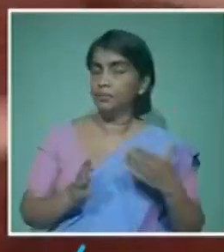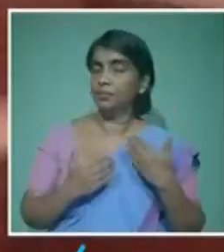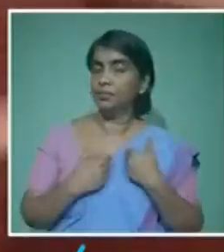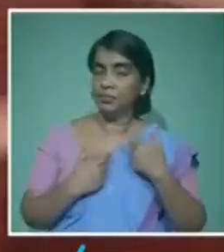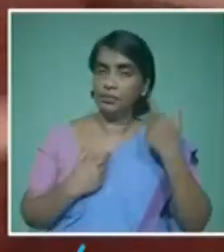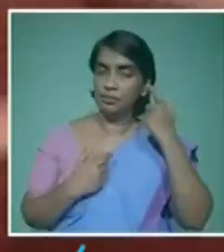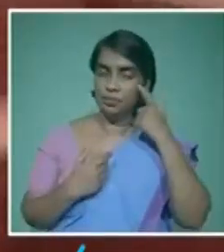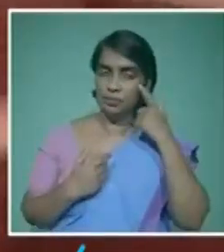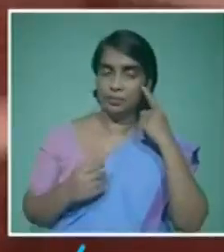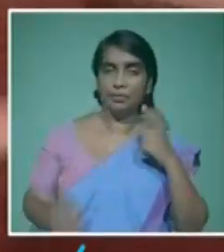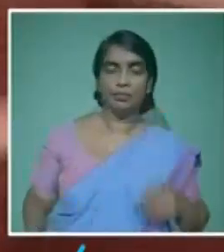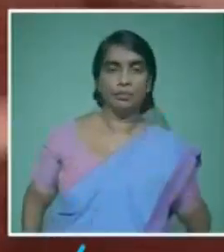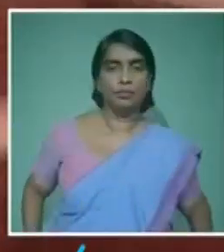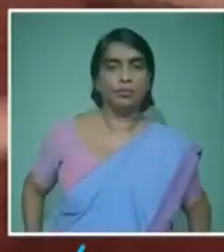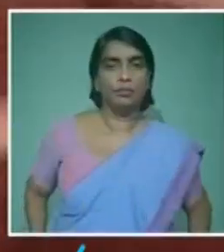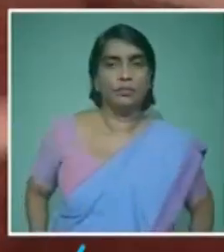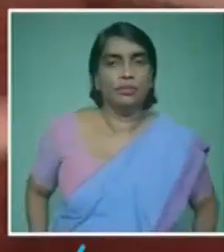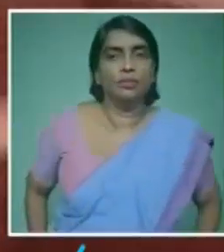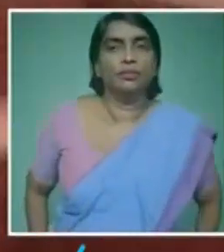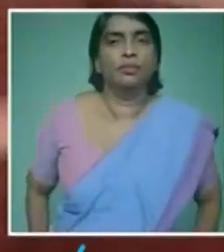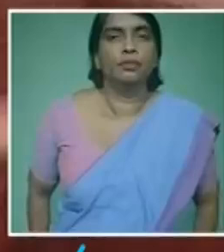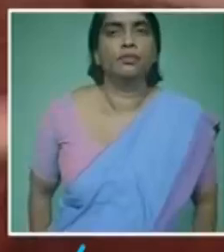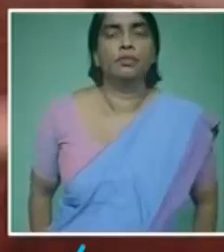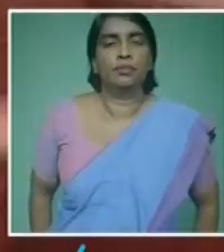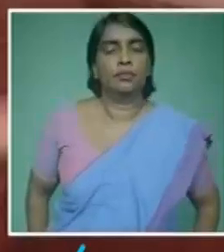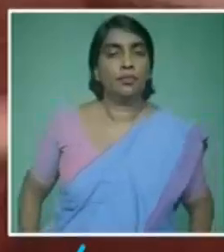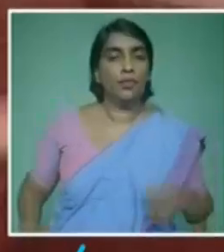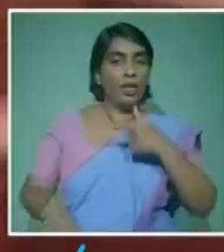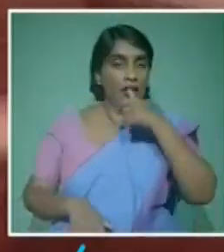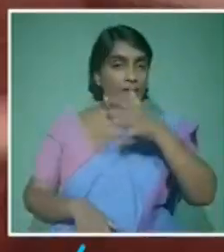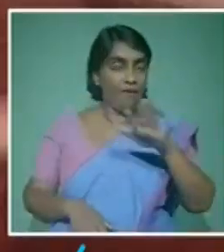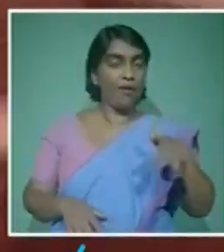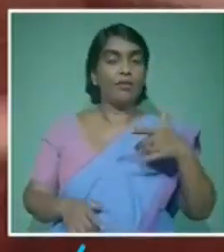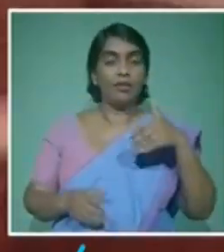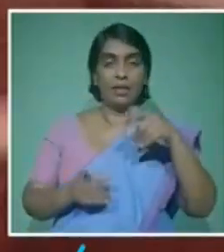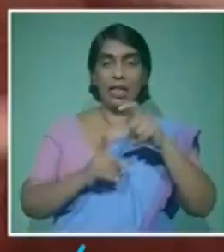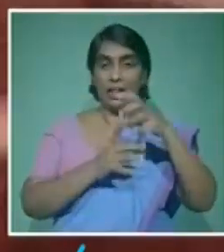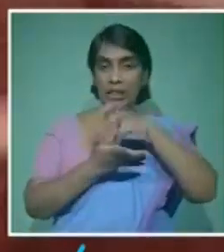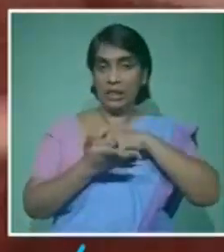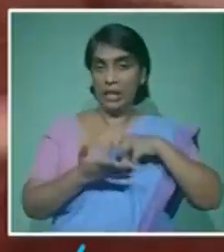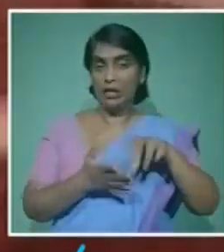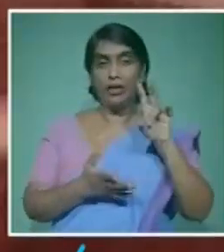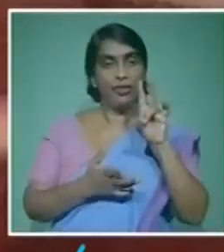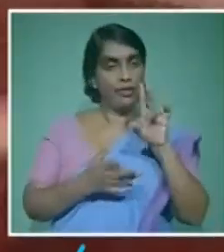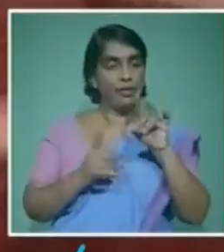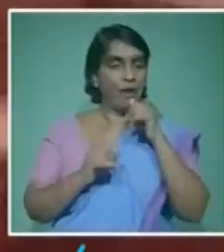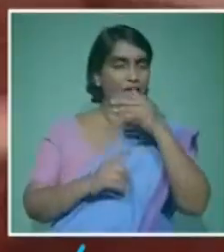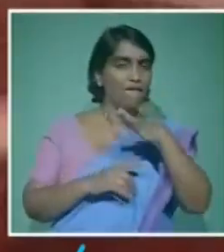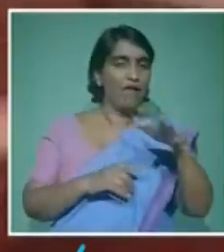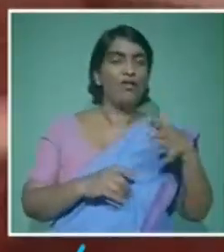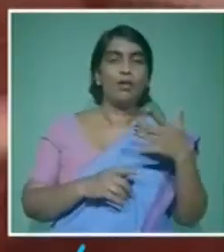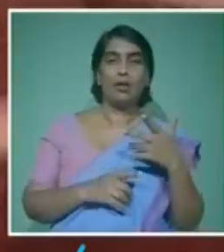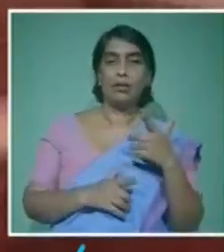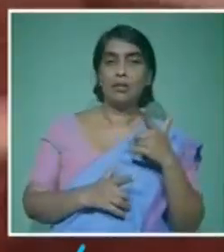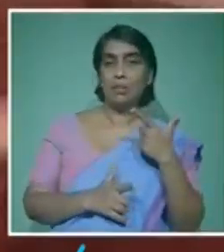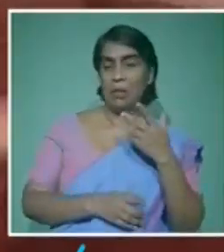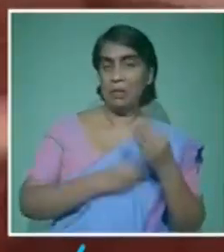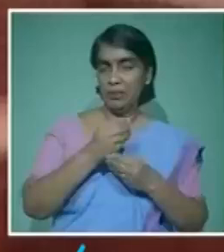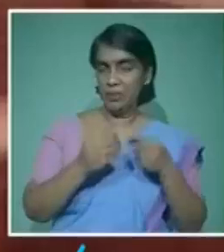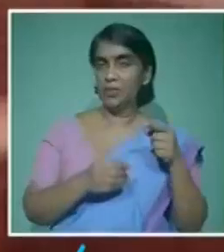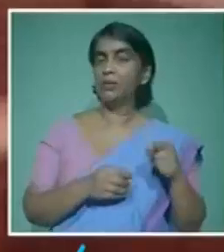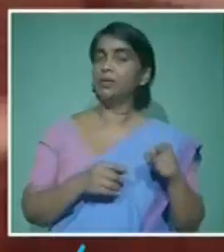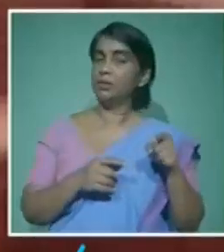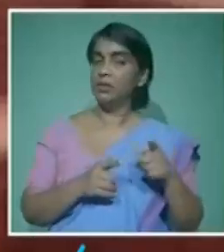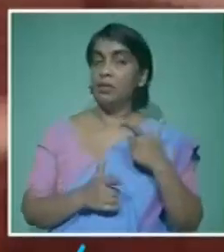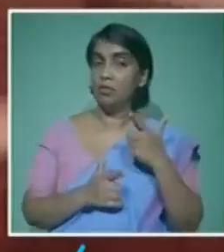மேற்கொள்ளப்பட்டு வருகின்றன. எனினும் தற்போதைய நன்னீர் சார்ந்த மீனின உற்பத்திகளின் தொகையை மேலும் பல மடங்கு